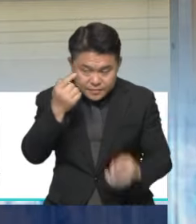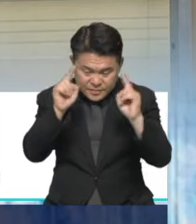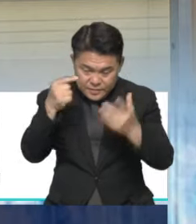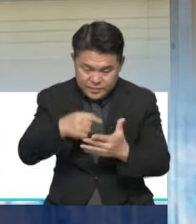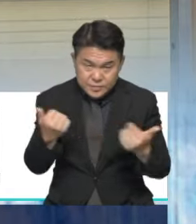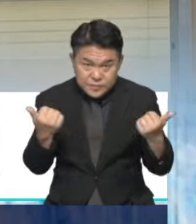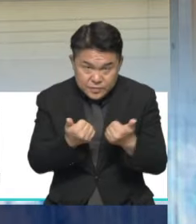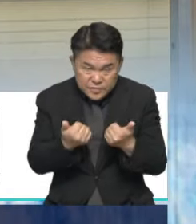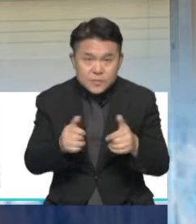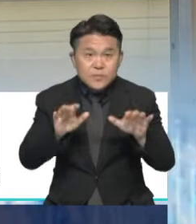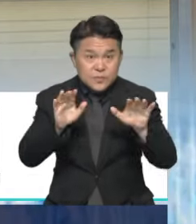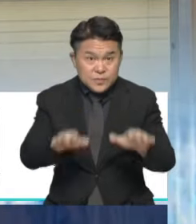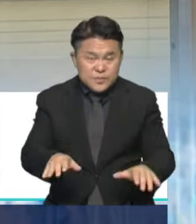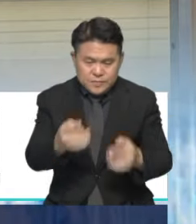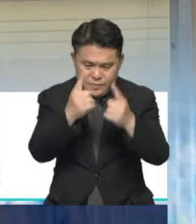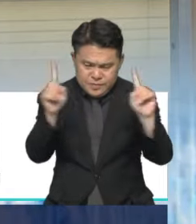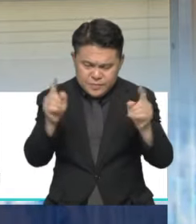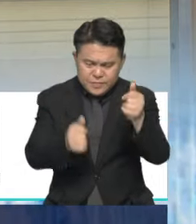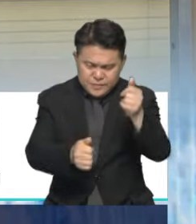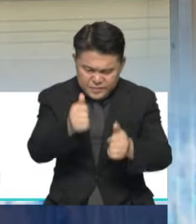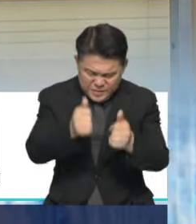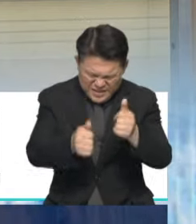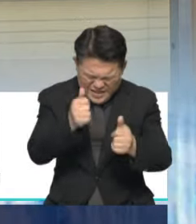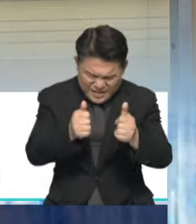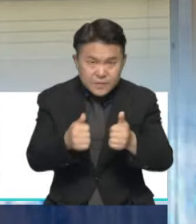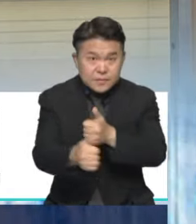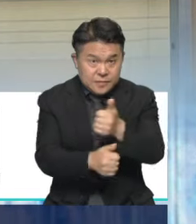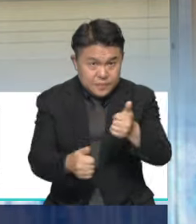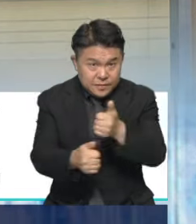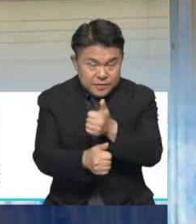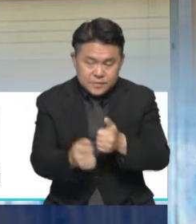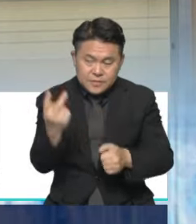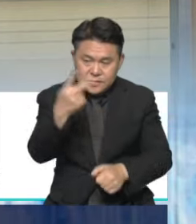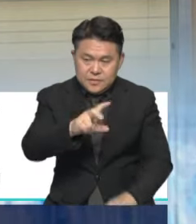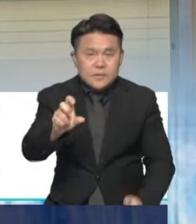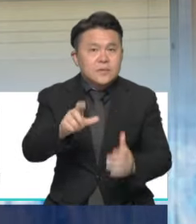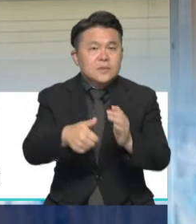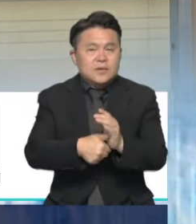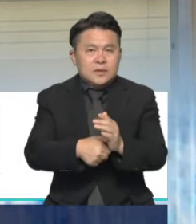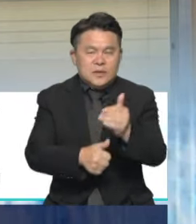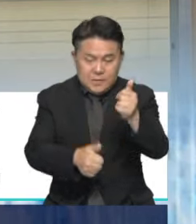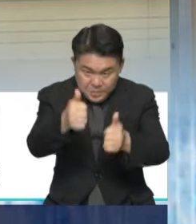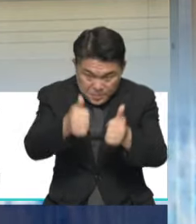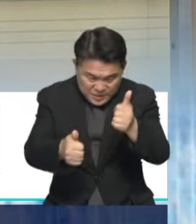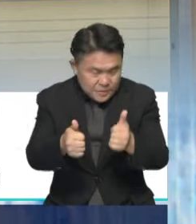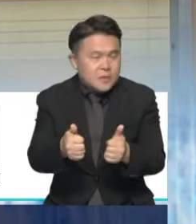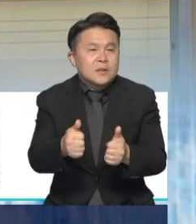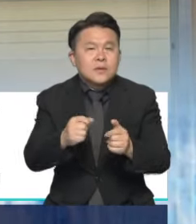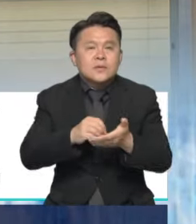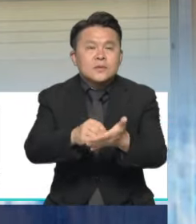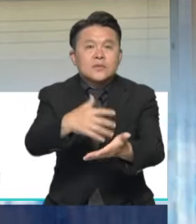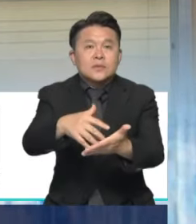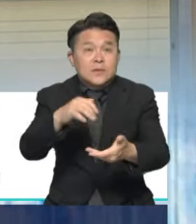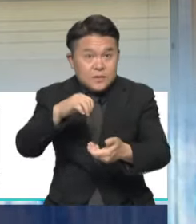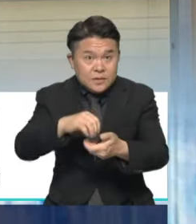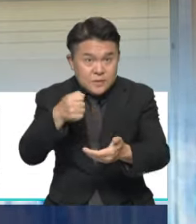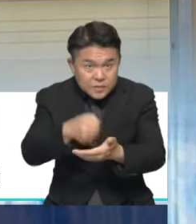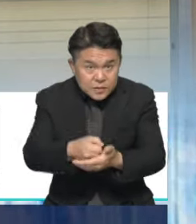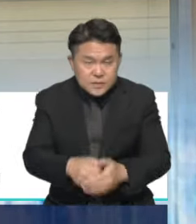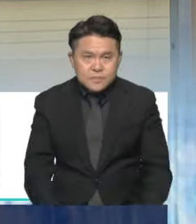한국대학교육협의회는 오늘 오후 대입전형위원회를 열고 25학년도 대입정원을 확정합니다. 27년 만에 의대 증원인데 정부는